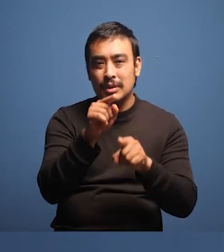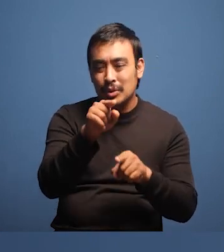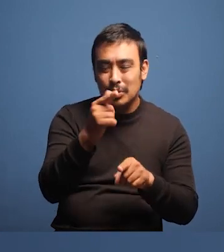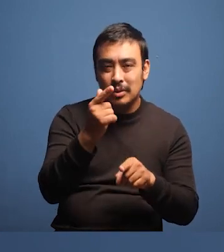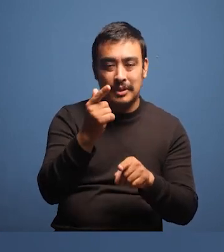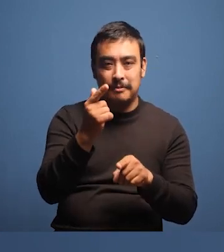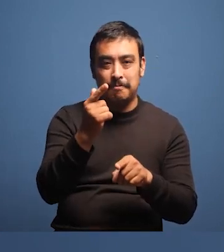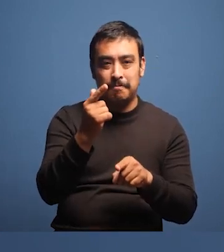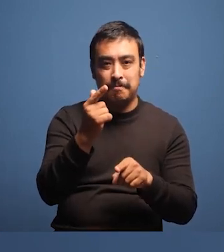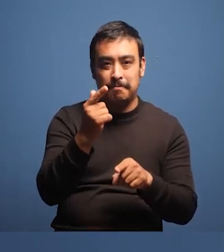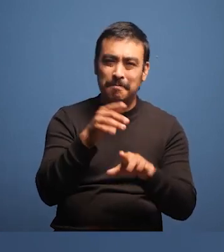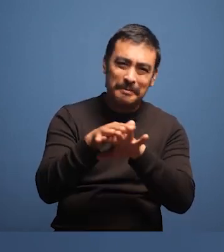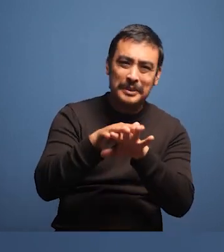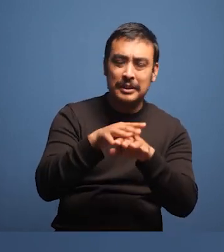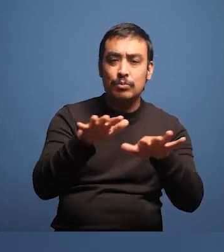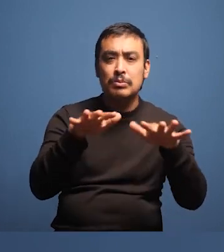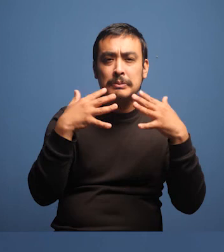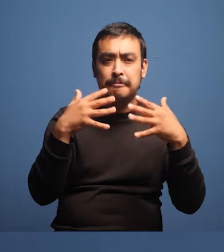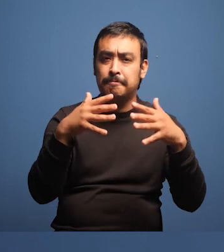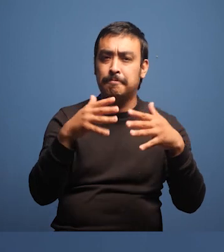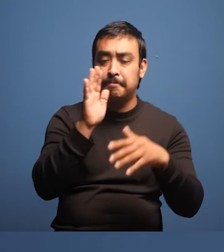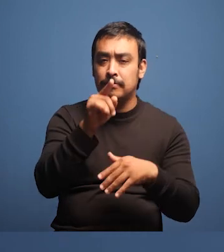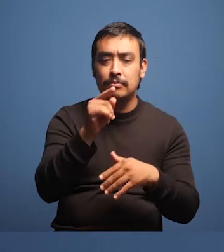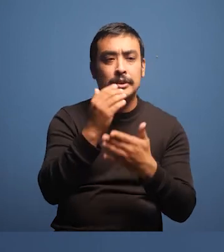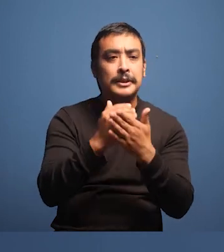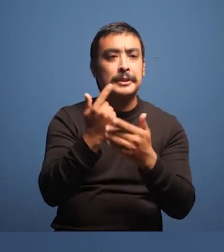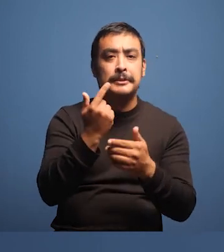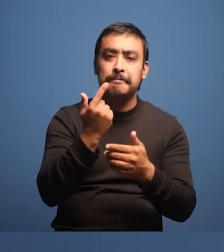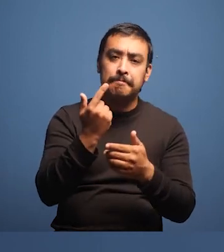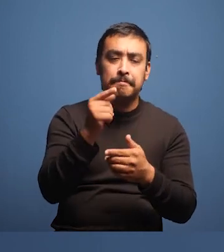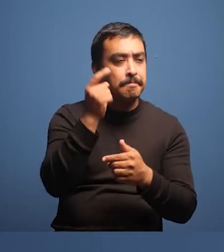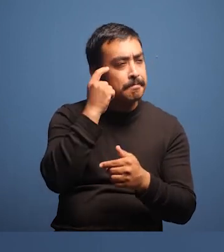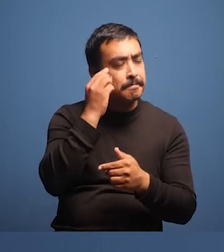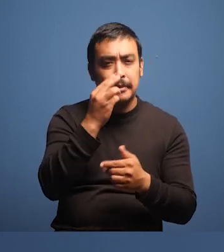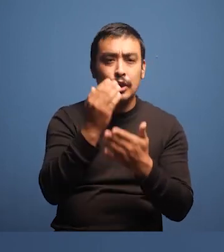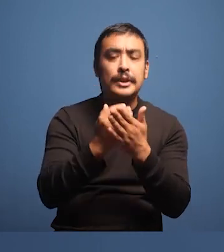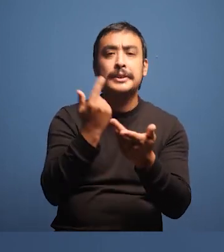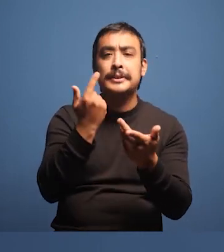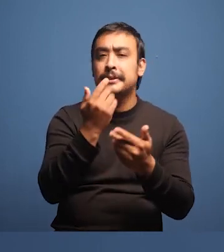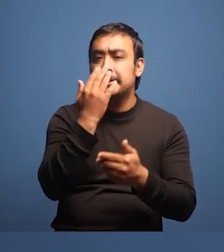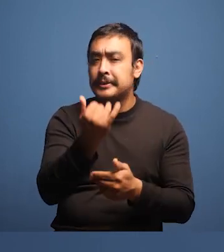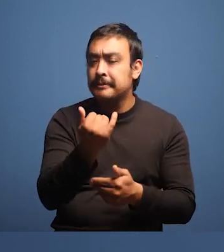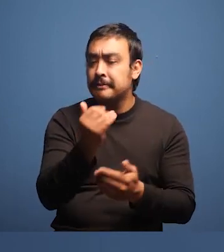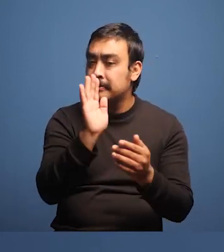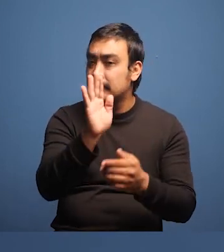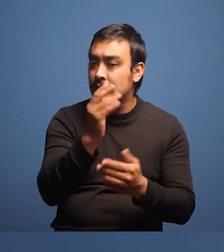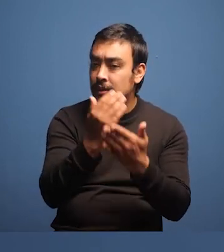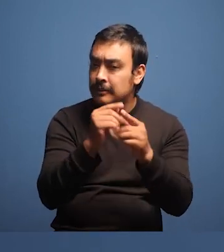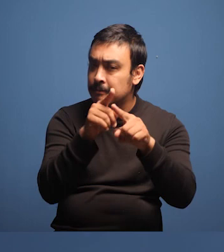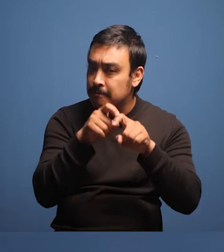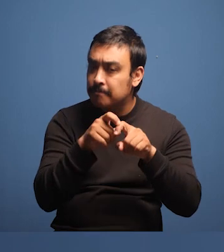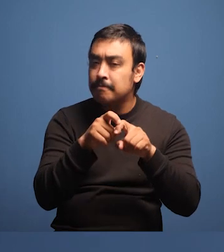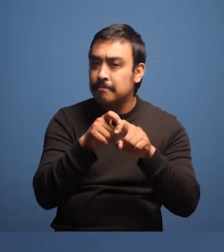एकदमै एट्र्याक्टेड भइरहेको छ। नि त त्यसलाई चाहिँ के कस्तो छ हजुरको विचारमा, कसरी किन त्यस्तो भइरहेको छ र कसरी कन्ट्रोल गर्न सकिन्छ